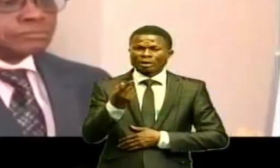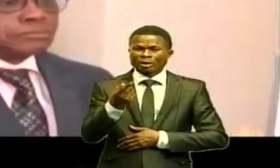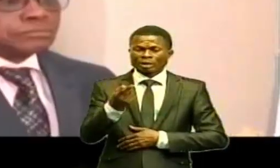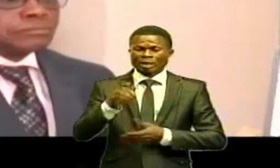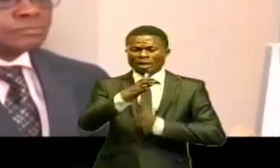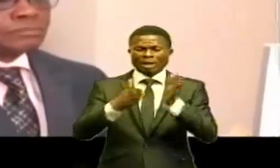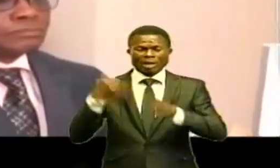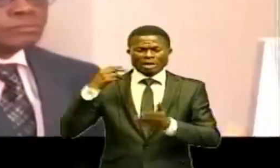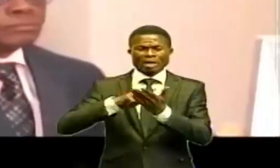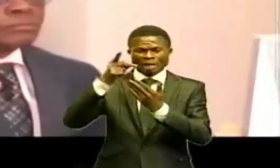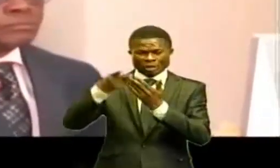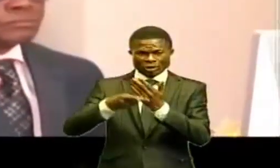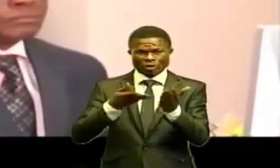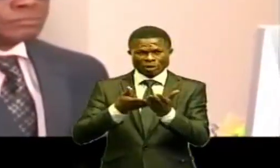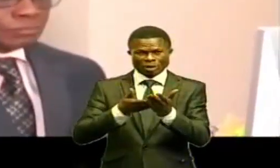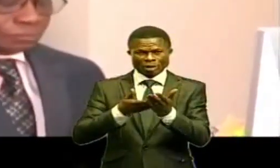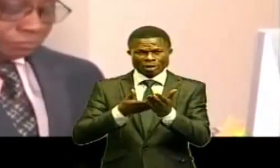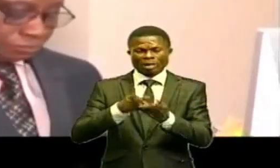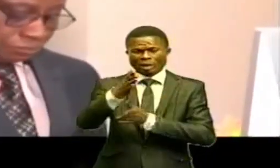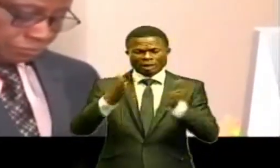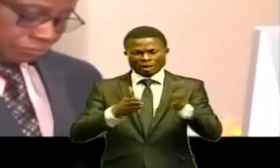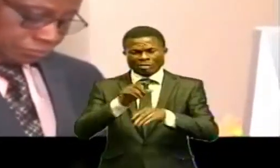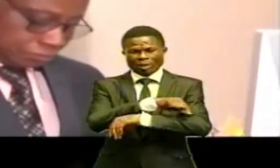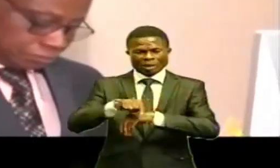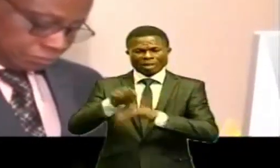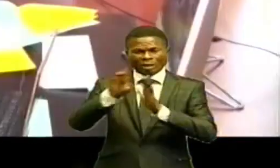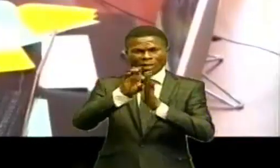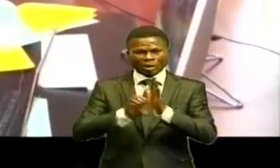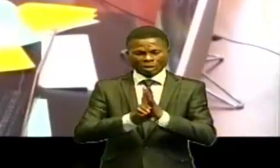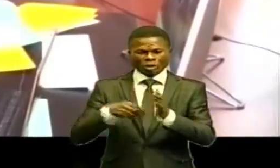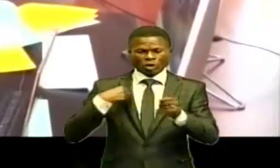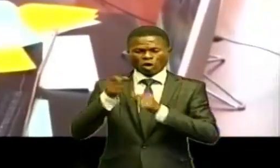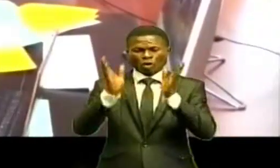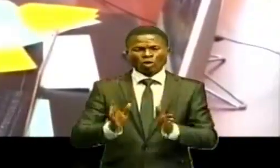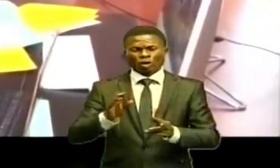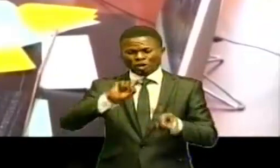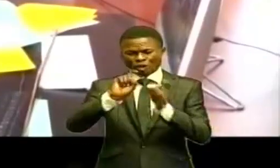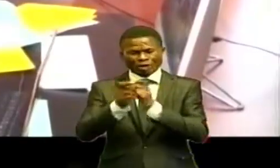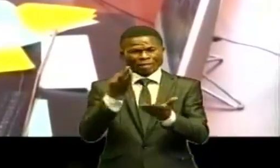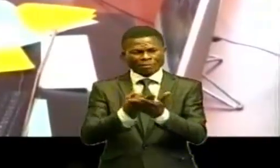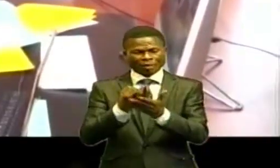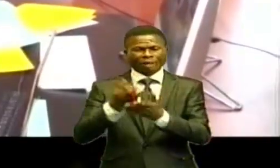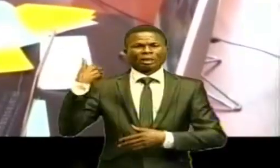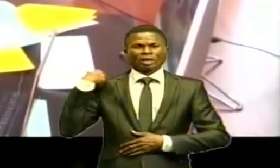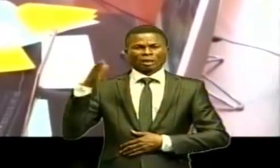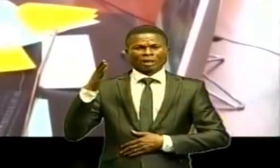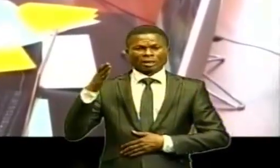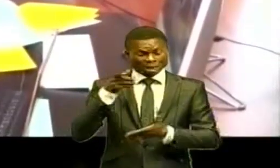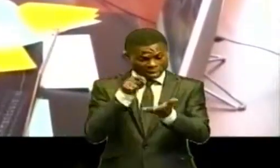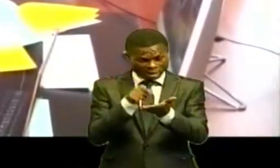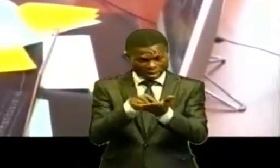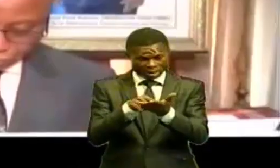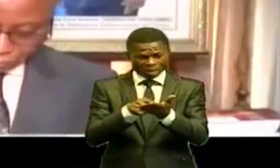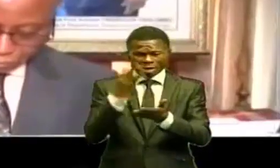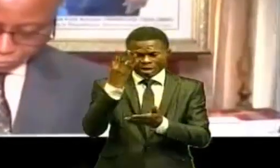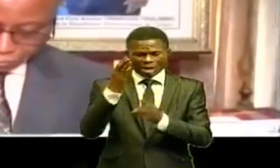présent projet de décret fixe le cadre institutionnel pour la gouvernance de la réforme de finances publiques, lesquels comprend